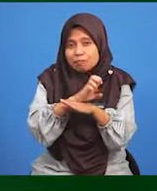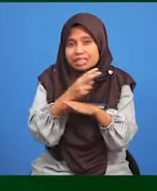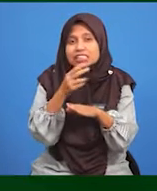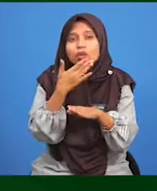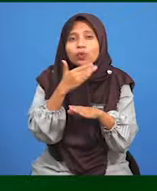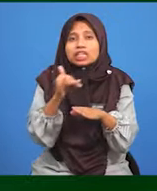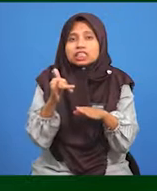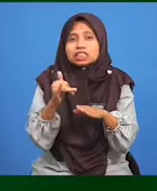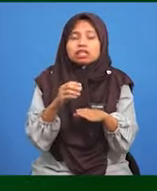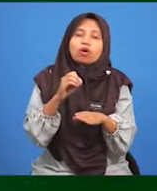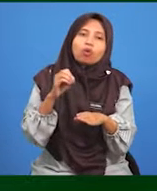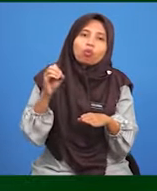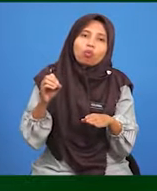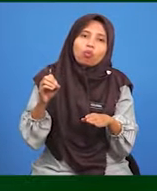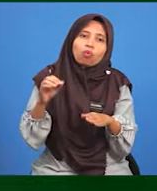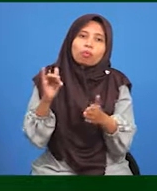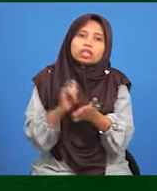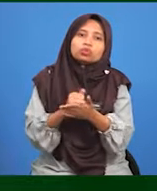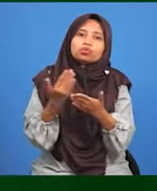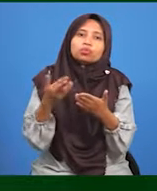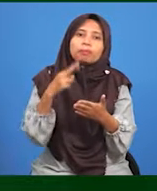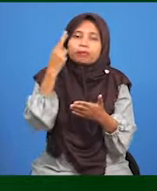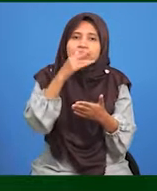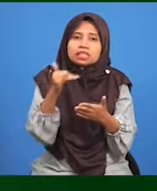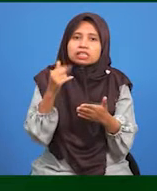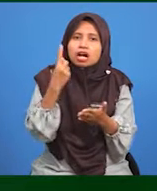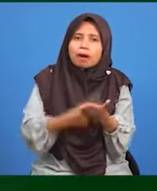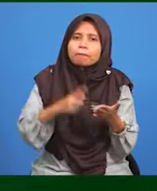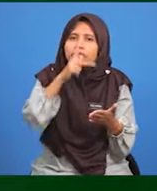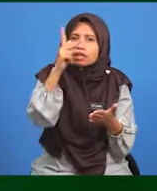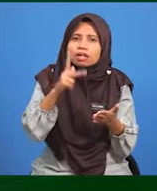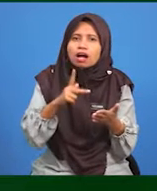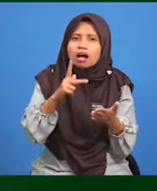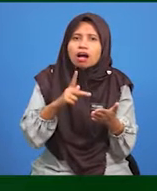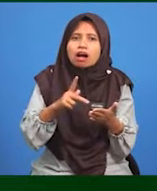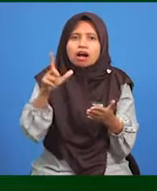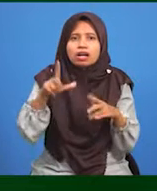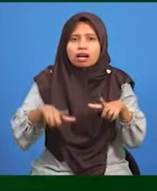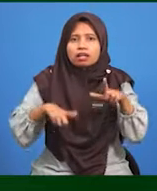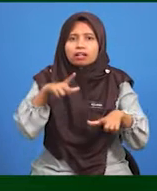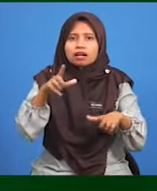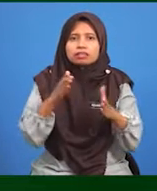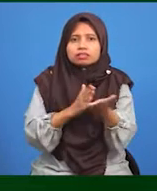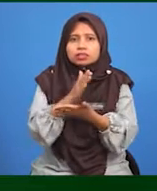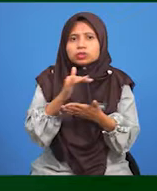Oh begitu rupanya Apakah langkah seterusnya nenek